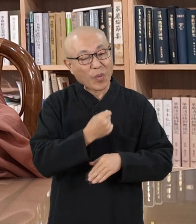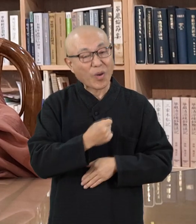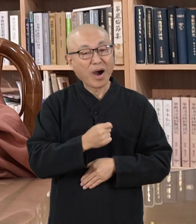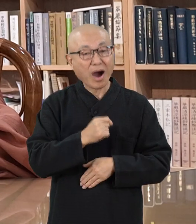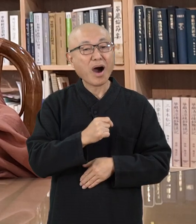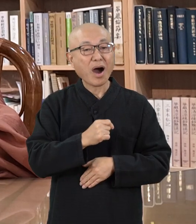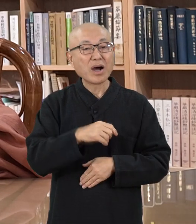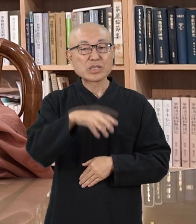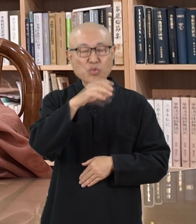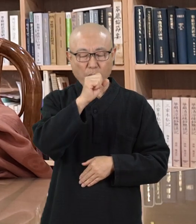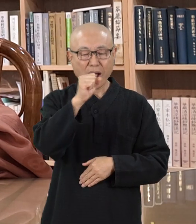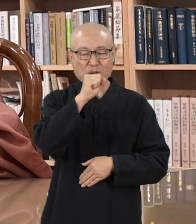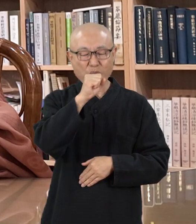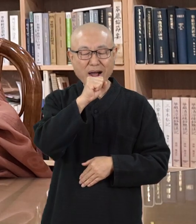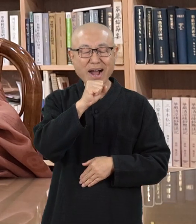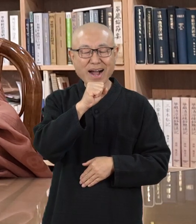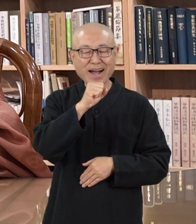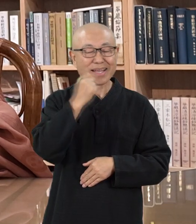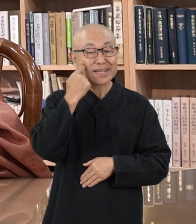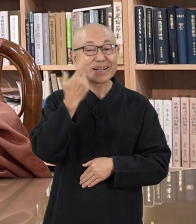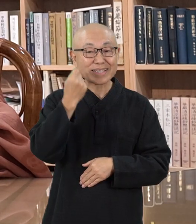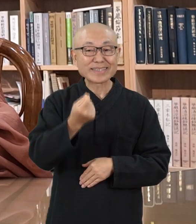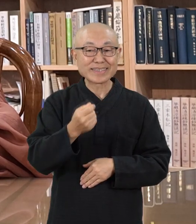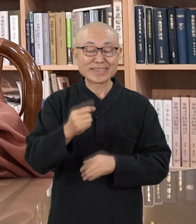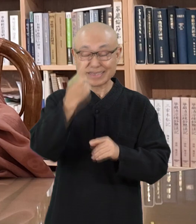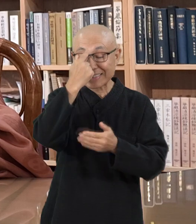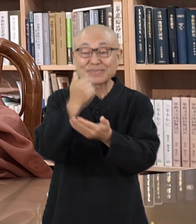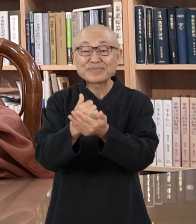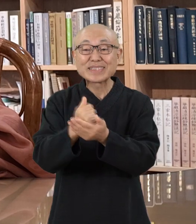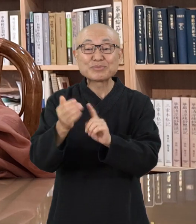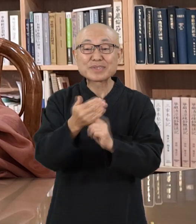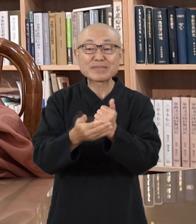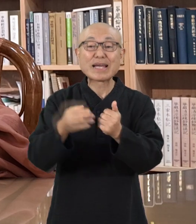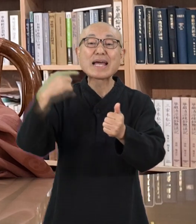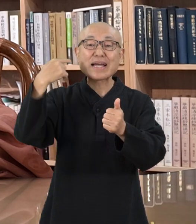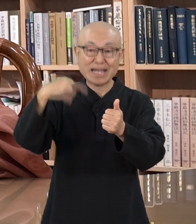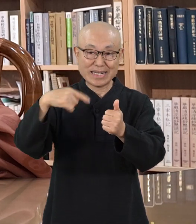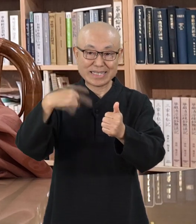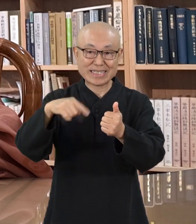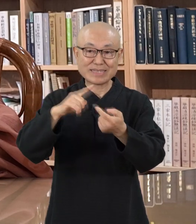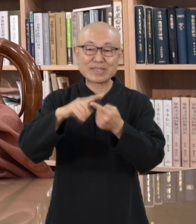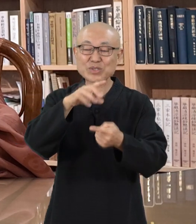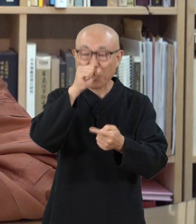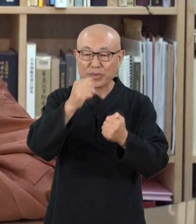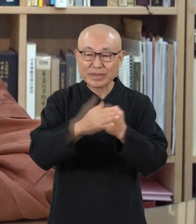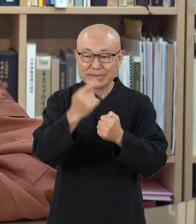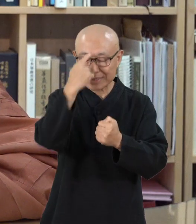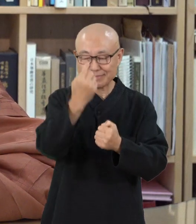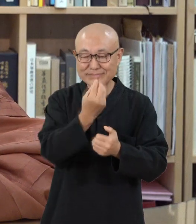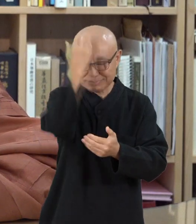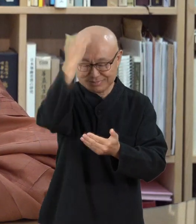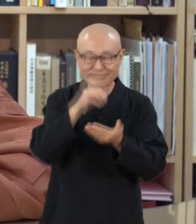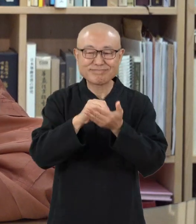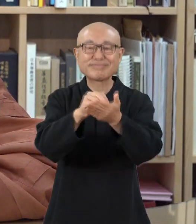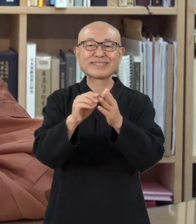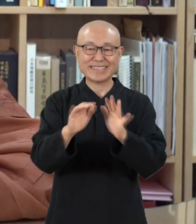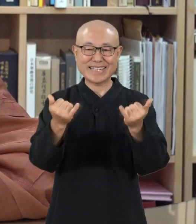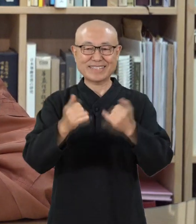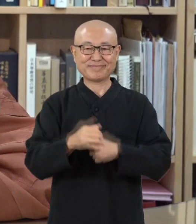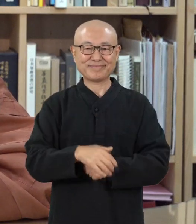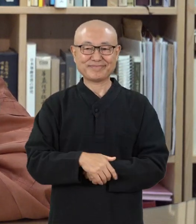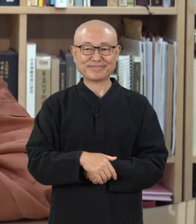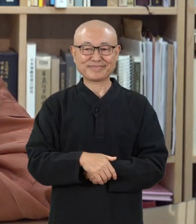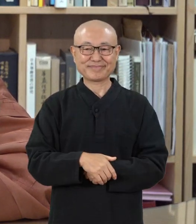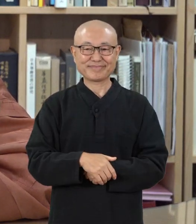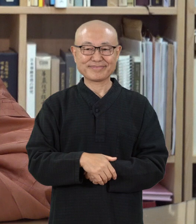선배의 말씀이 좋아 이럴 때 저희 스님들은 부처님의 가르침이 좋아서 출가한 사람들이에요.